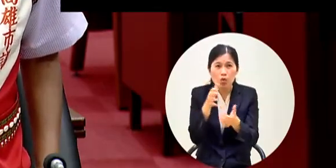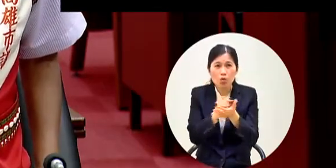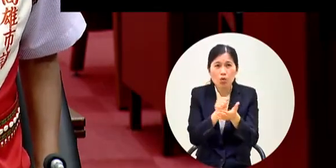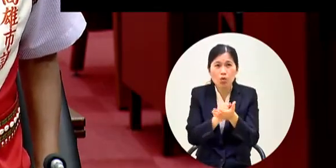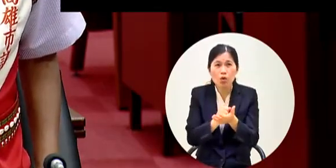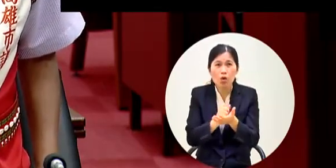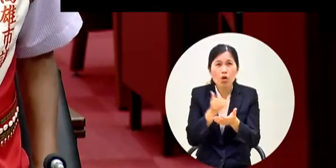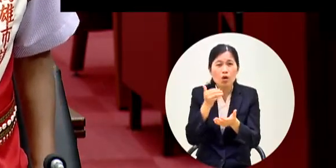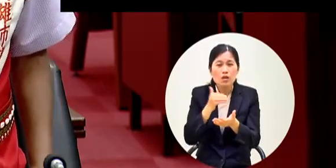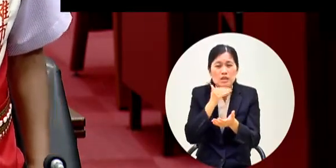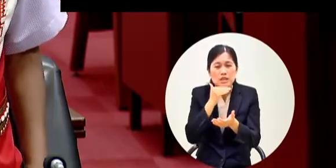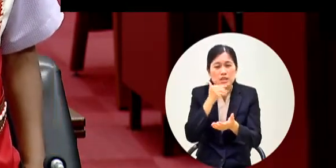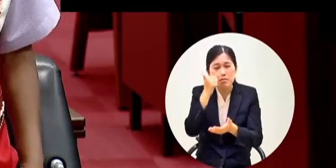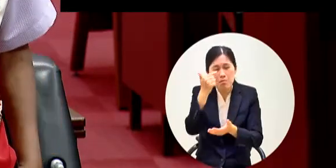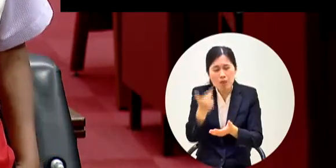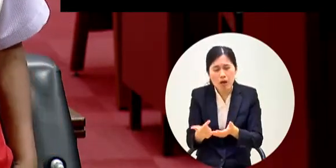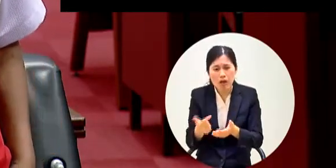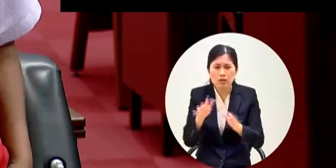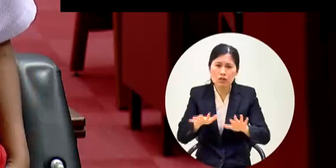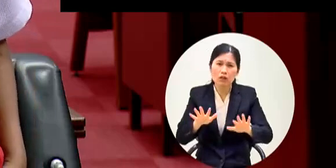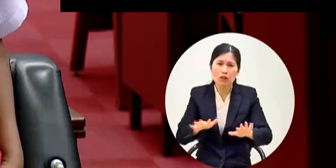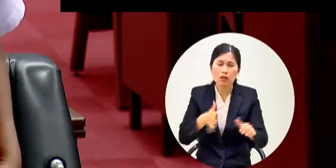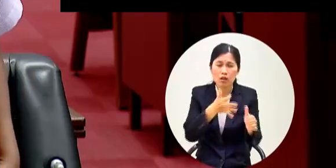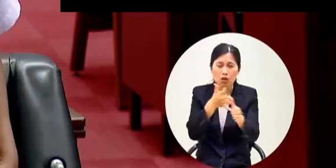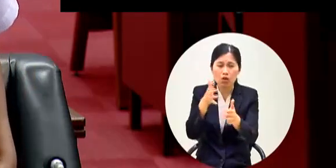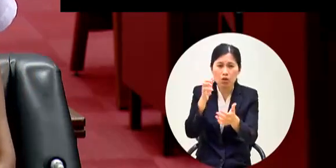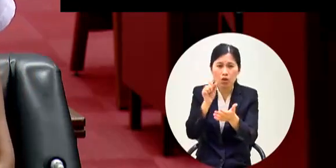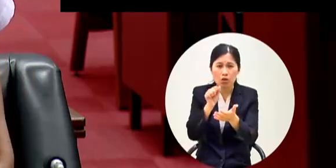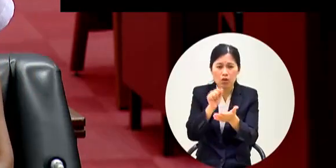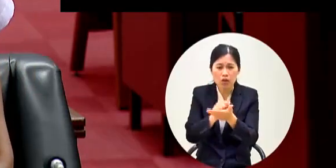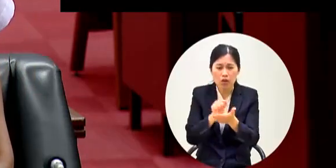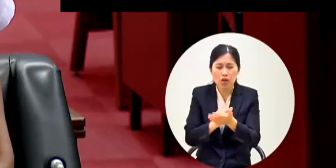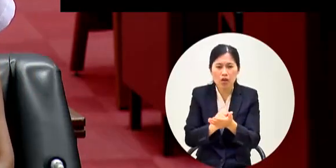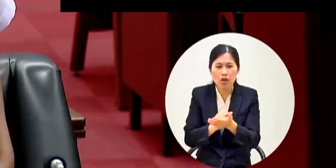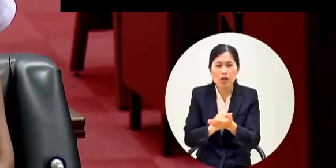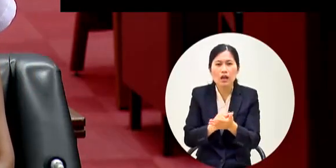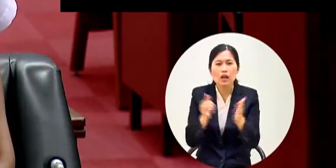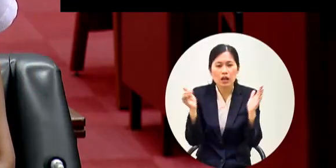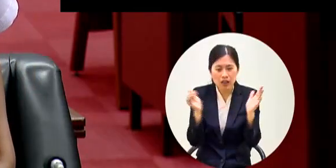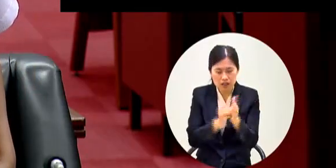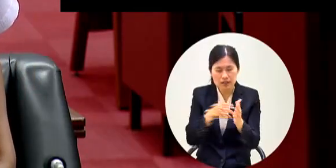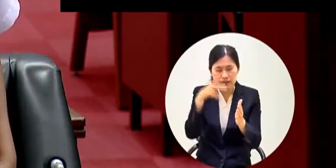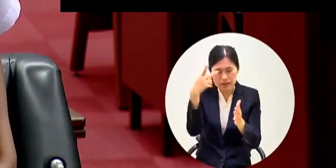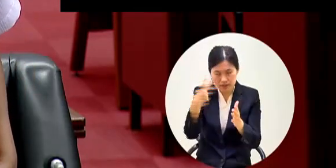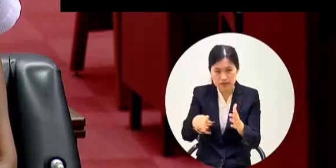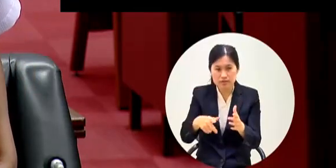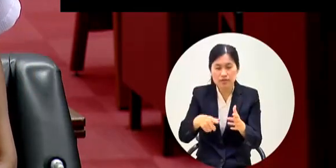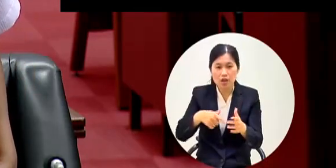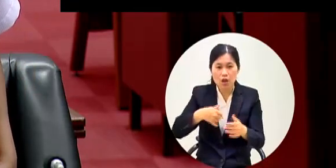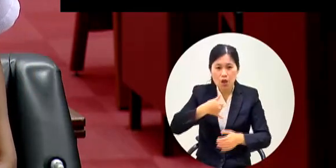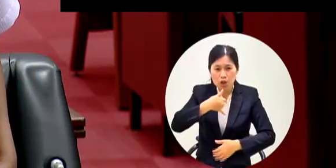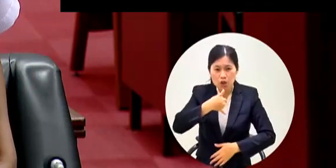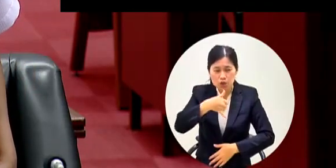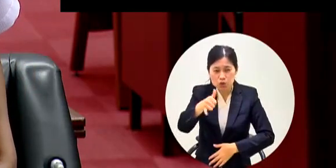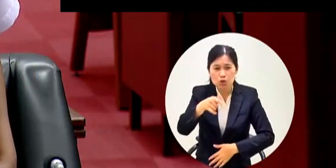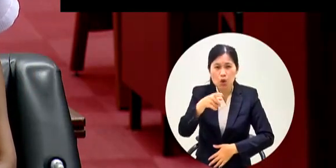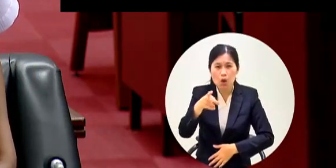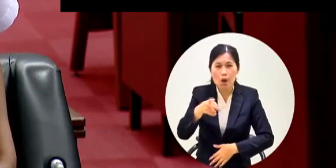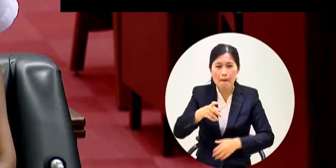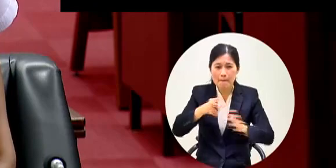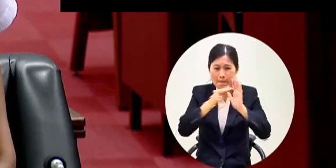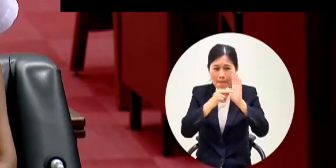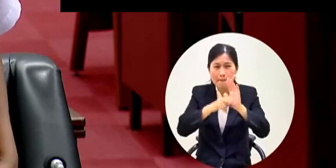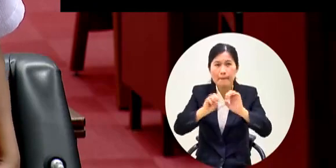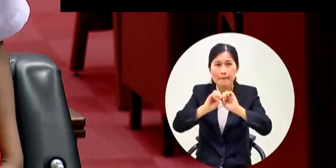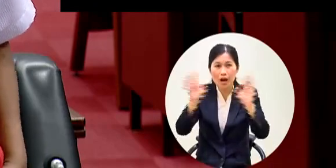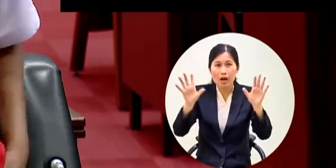它的面积、它的数量、它的果树，你先要调查完了以后，是不是